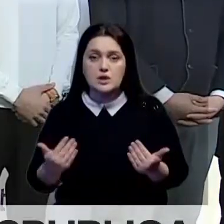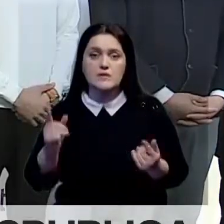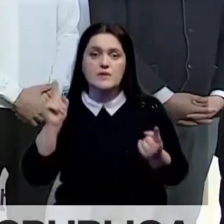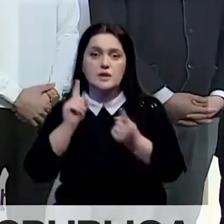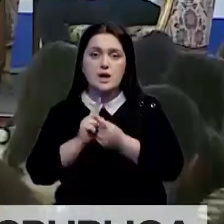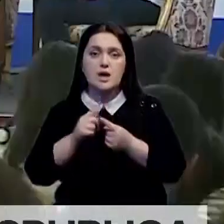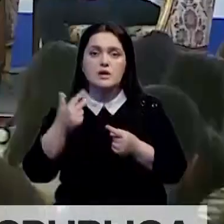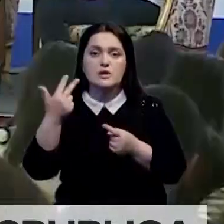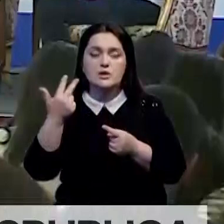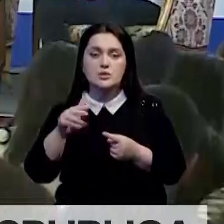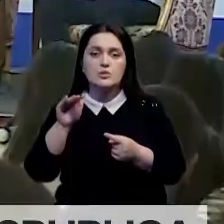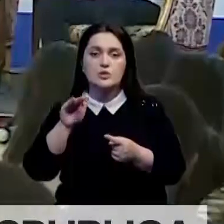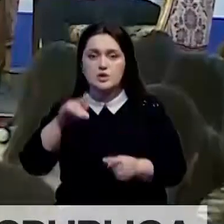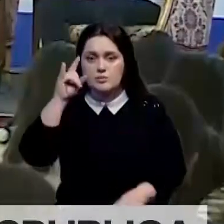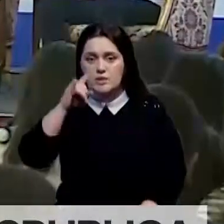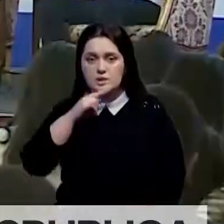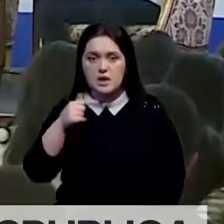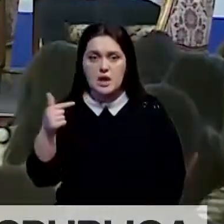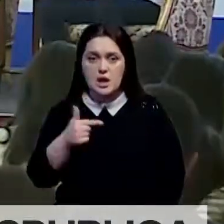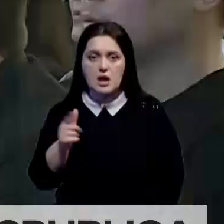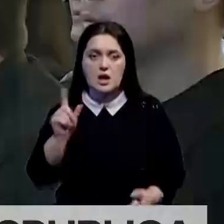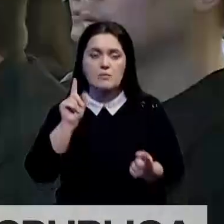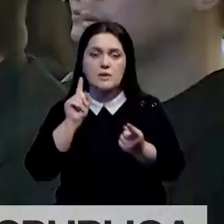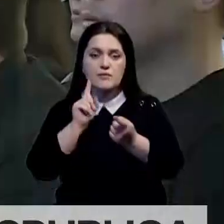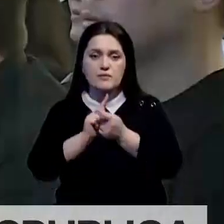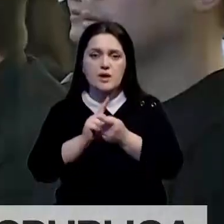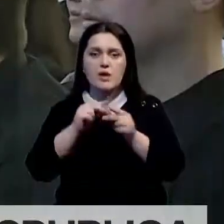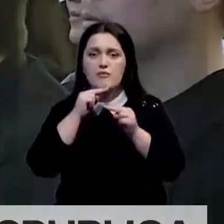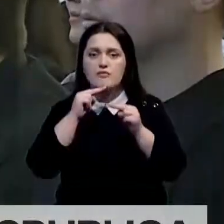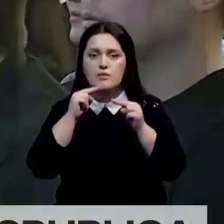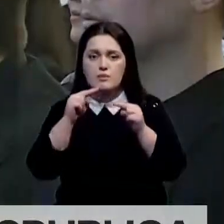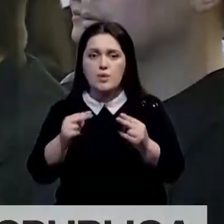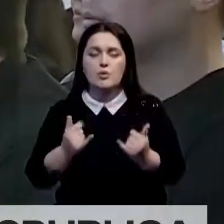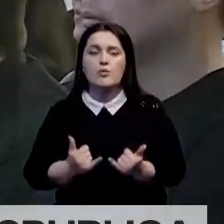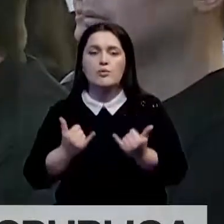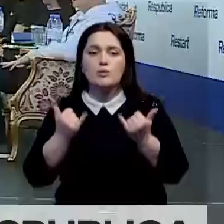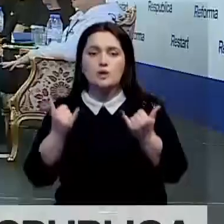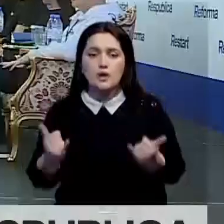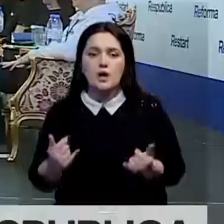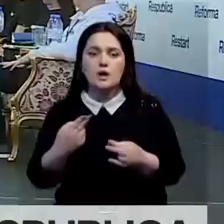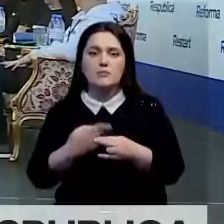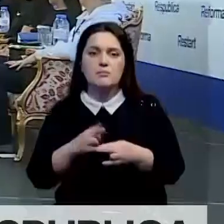активисты встретились с более чем 30 тысячами казахстанцев. Помимо встреч, особое внимание партийцы